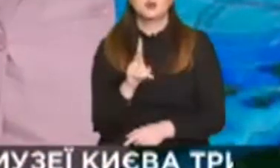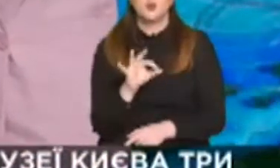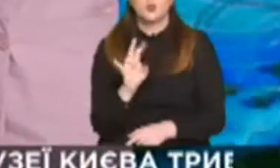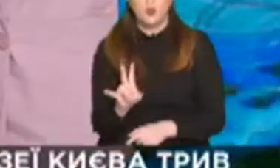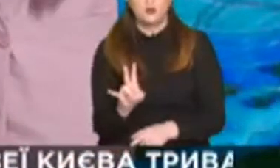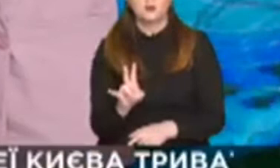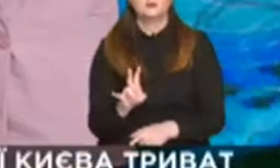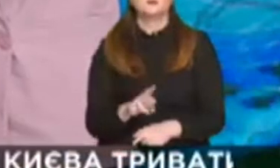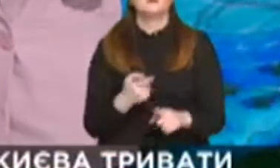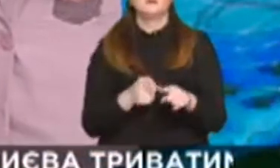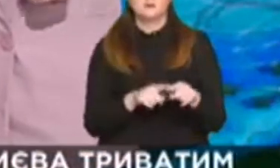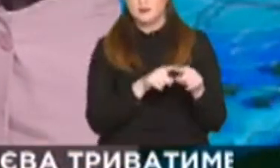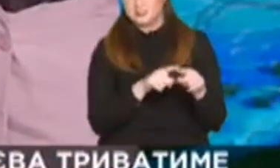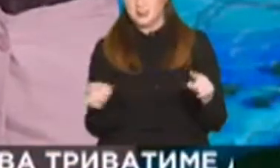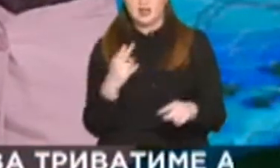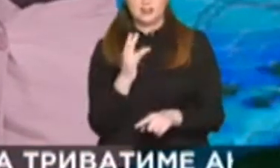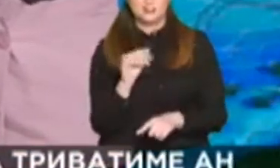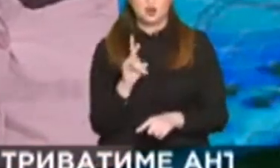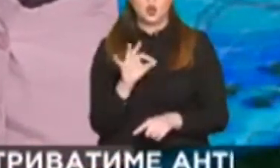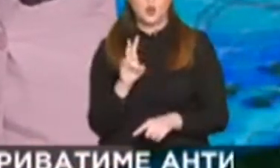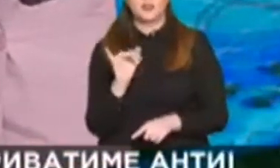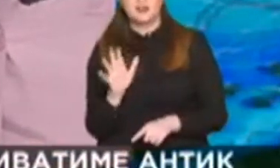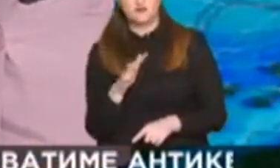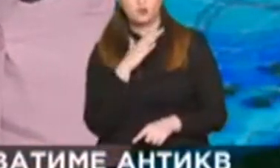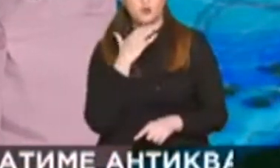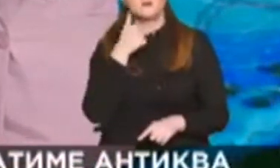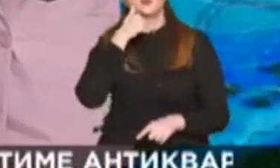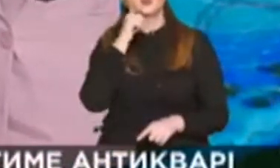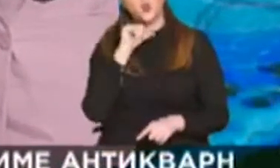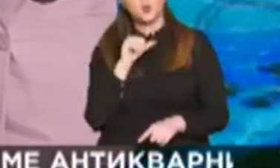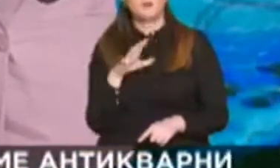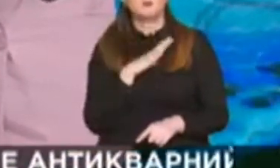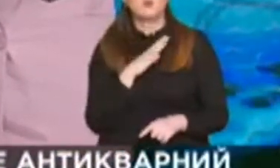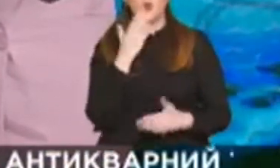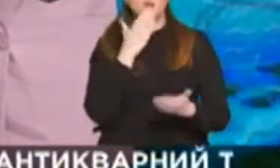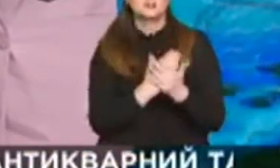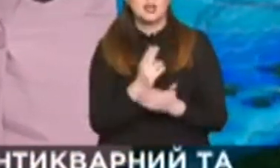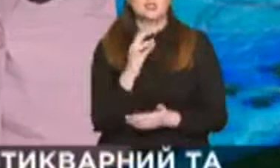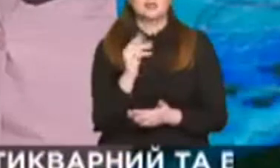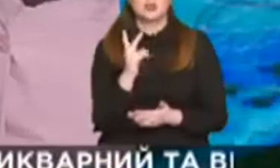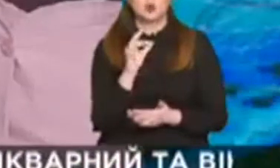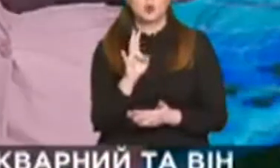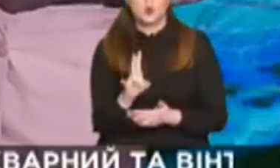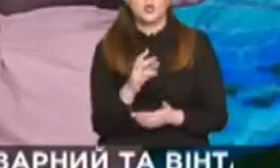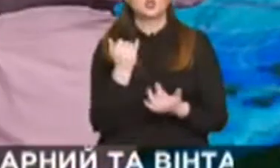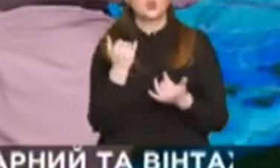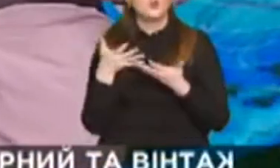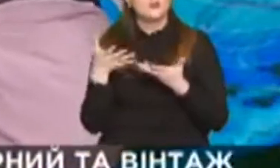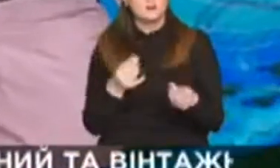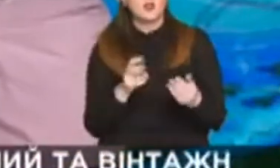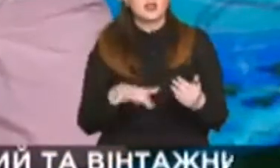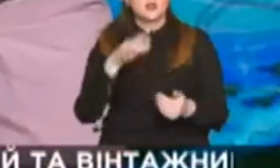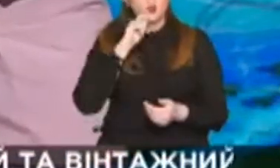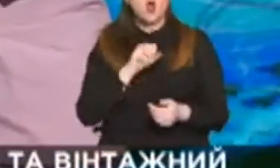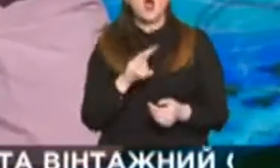Просто навіть це ціла серія циклонів була. Але вчора в нас вже був останній циклон заключний. Сьогодні він ще трошечки впливає на